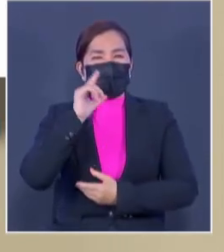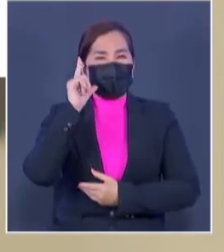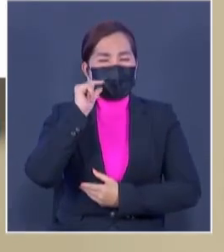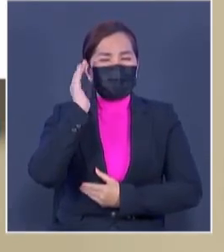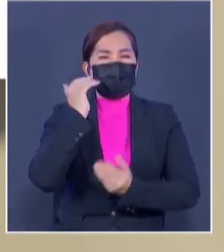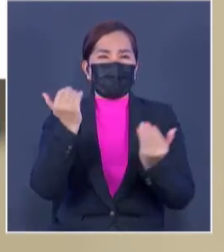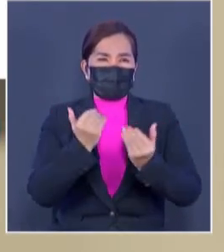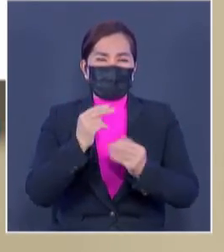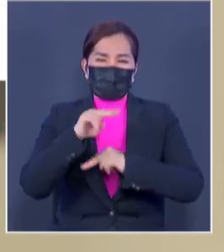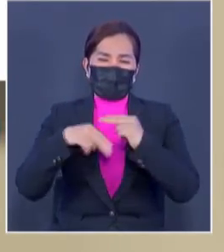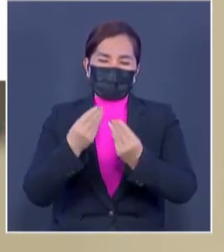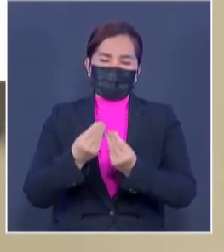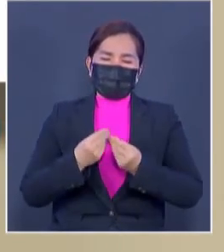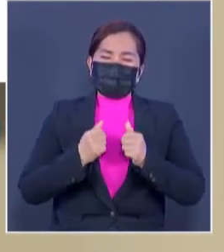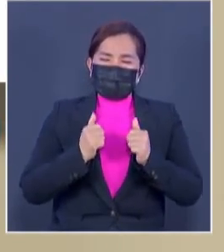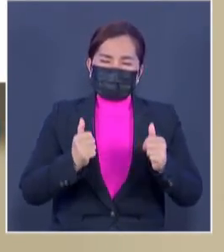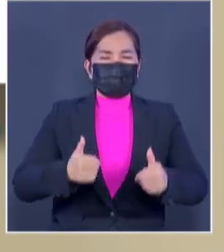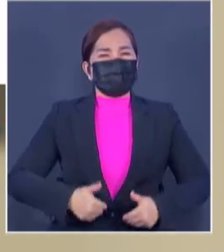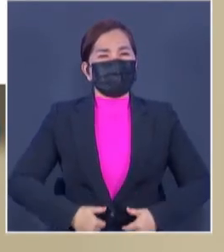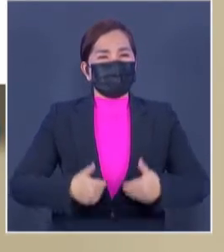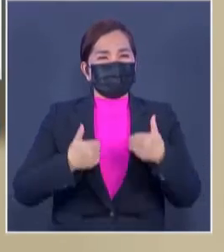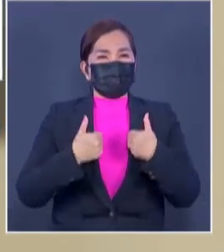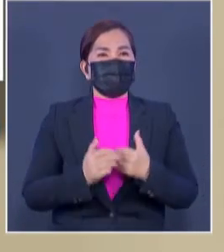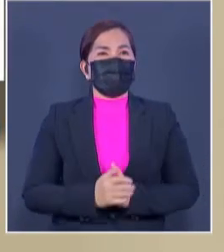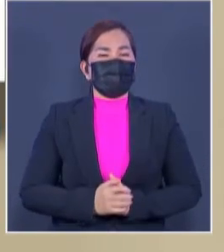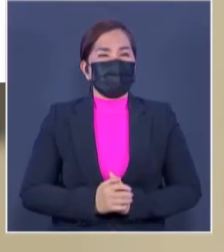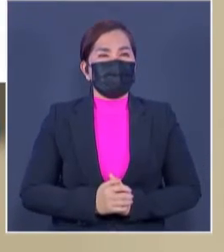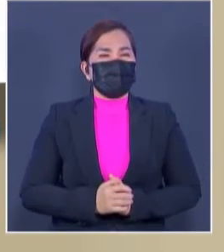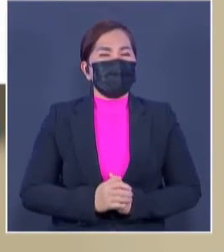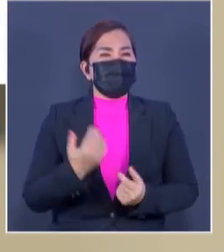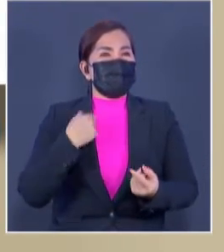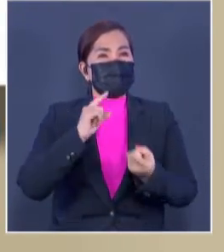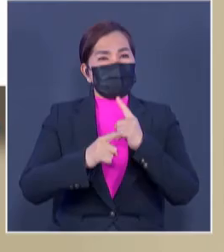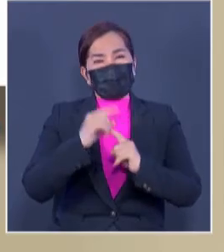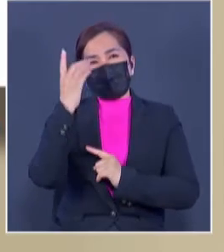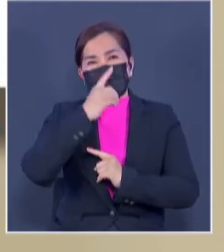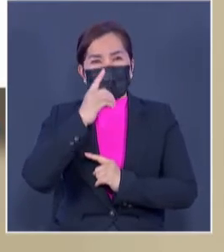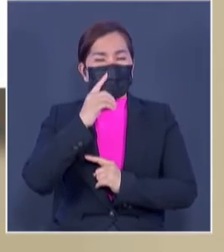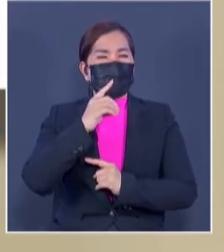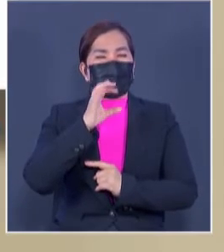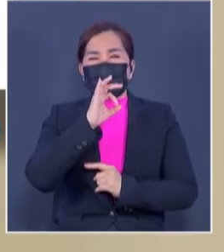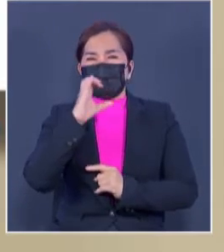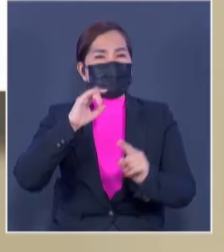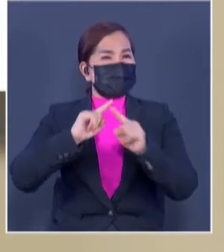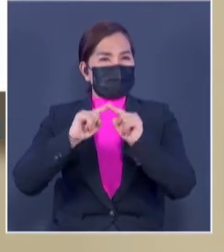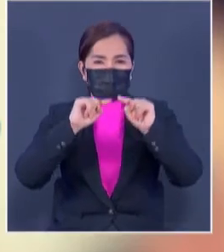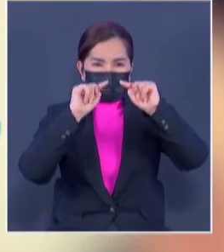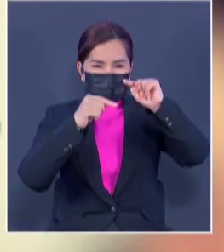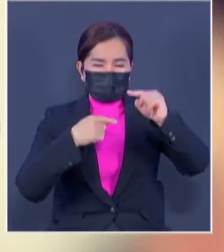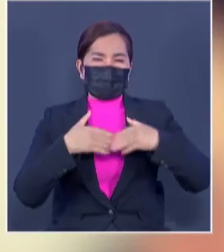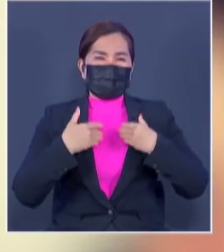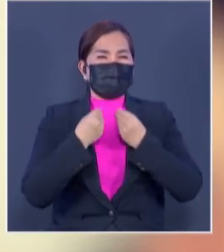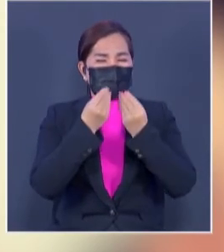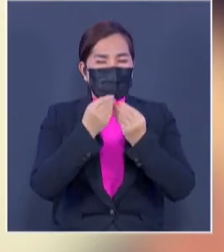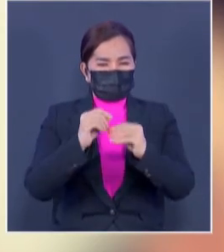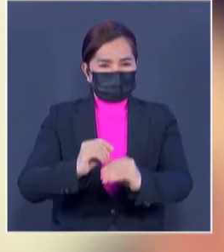และลูกชายเป็นของขวัญที่ดีที่สุดในชีวิตของเขางานนี้ค่ะด้านเพื่อนพ้องคนบันเทิงแล้วก็แฟนๆต่างพากันเข้าไปคอมเมนต์แสดง